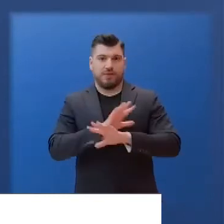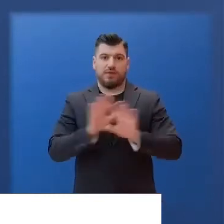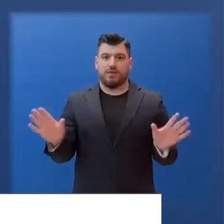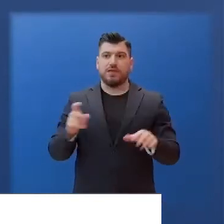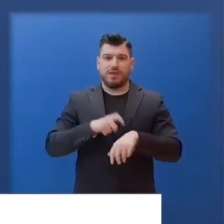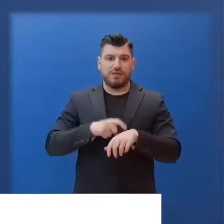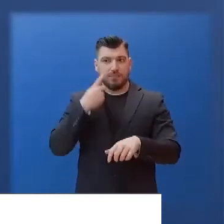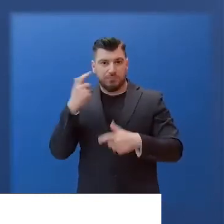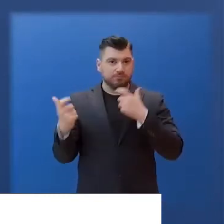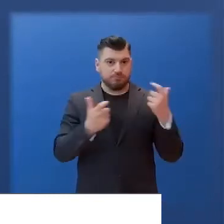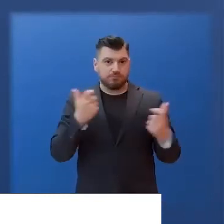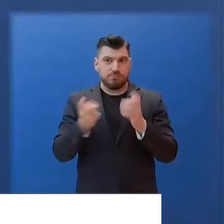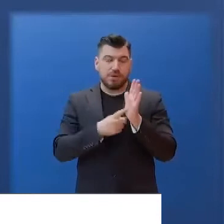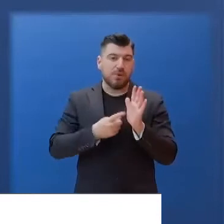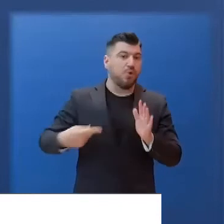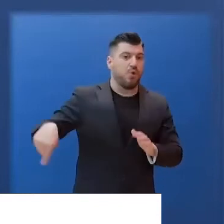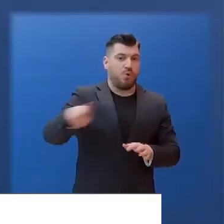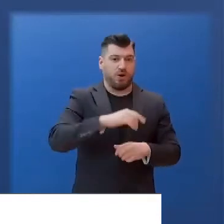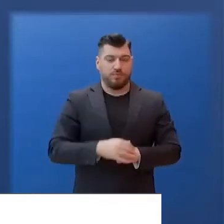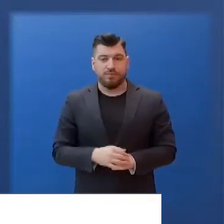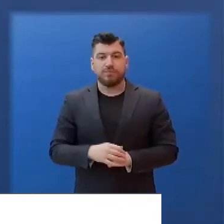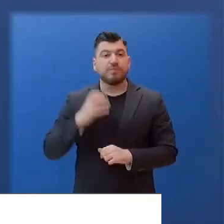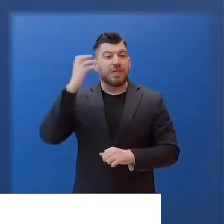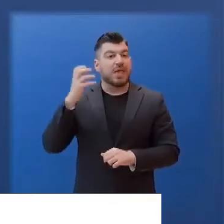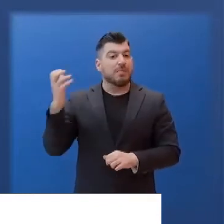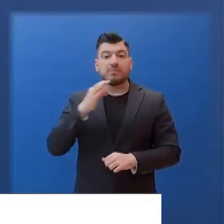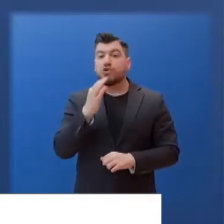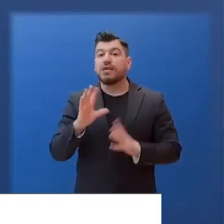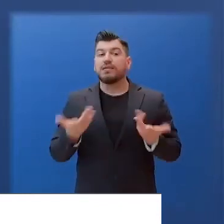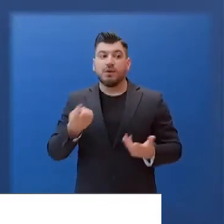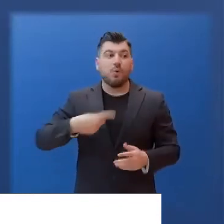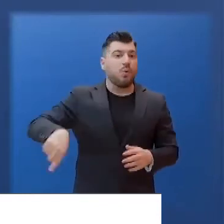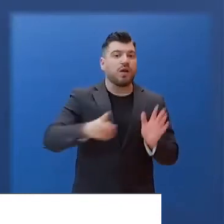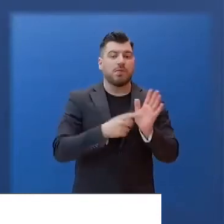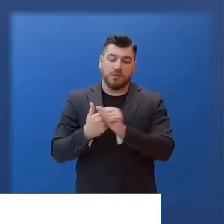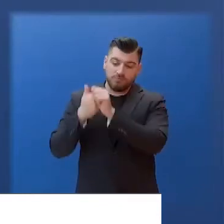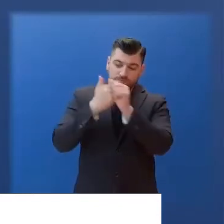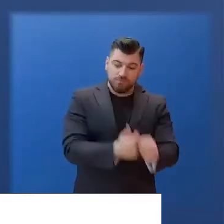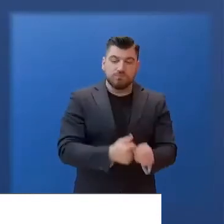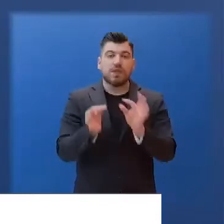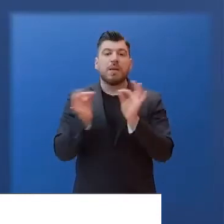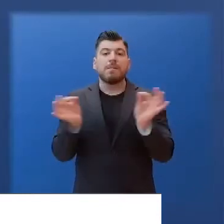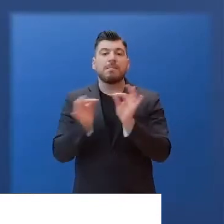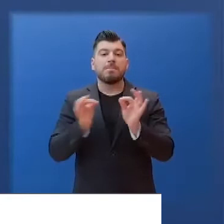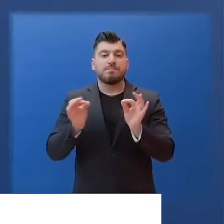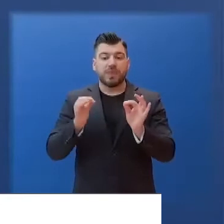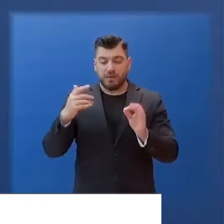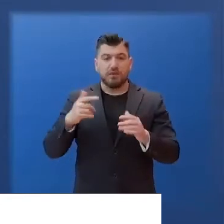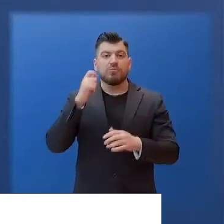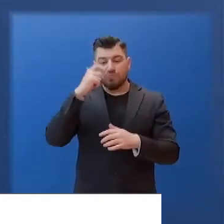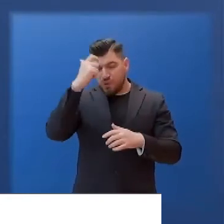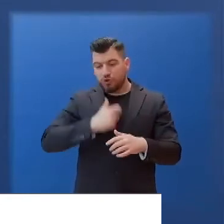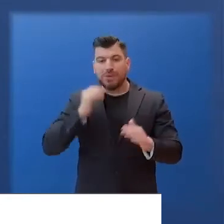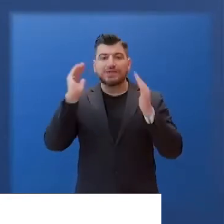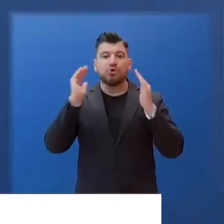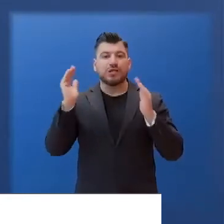καραδοκεί. Και γι' αυτό, όπως επίμονα συνιστούν οι ειδικοί, οφείλουμε όλοι να τηρούμε τα μέτρα ατομικής προστασίας. Να φοράμε τη